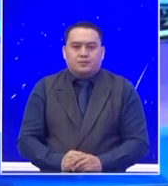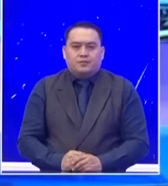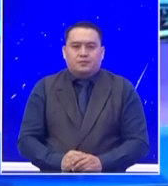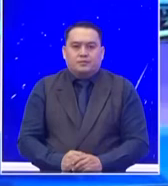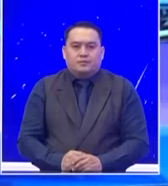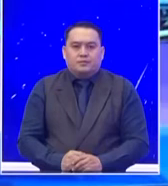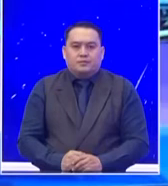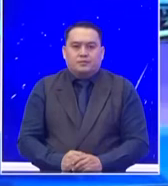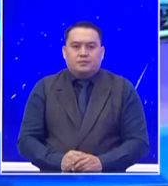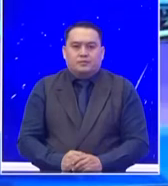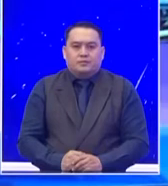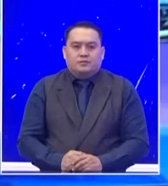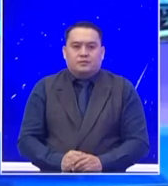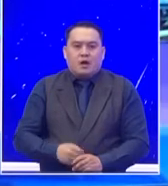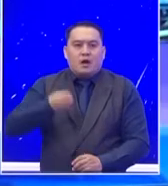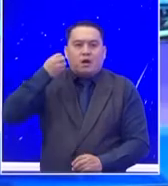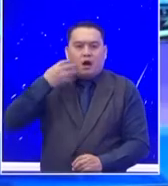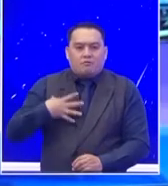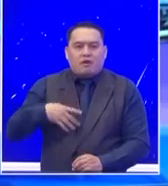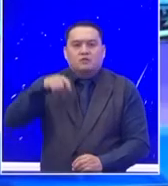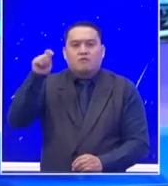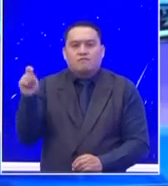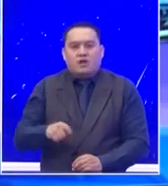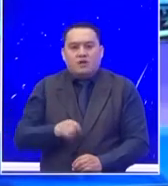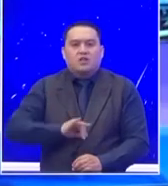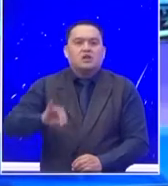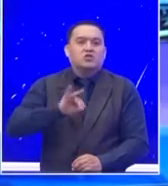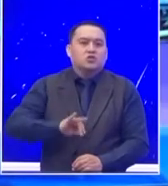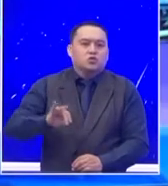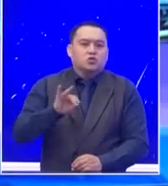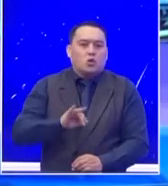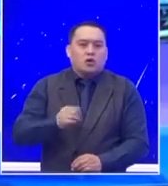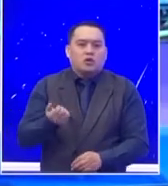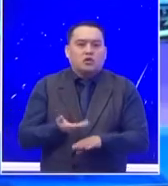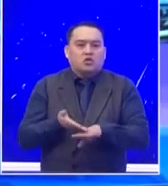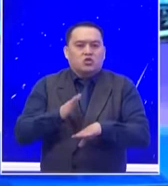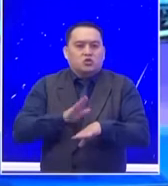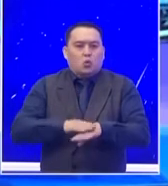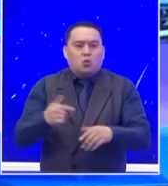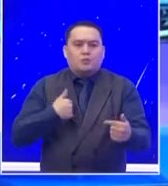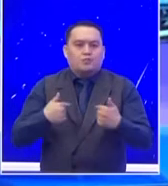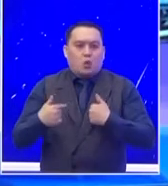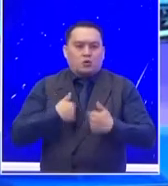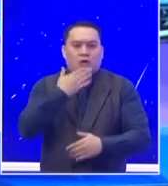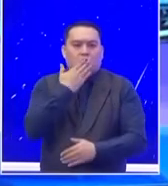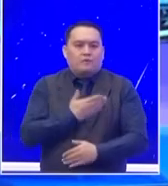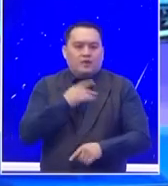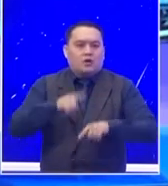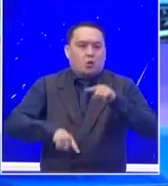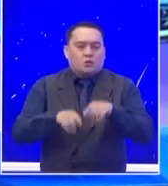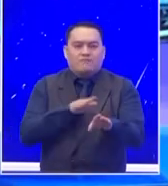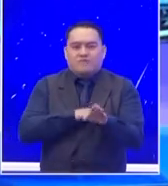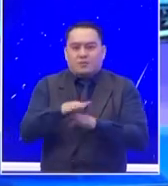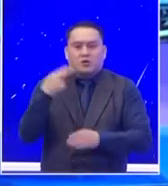Души, опаленные огнем войны. Афганская война – это история. История тяжелых испытаний, патриотизма,